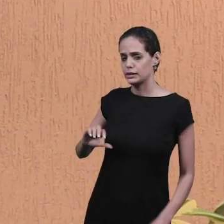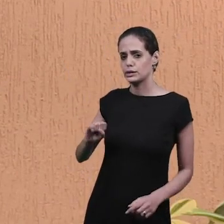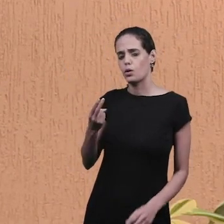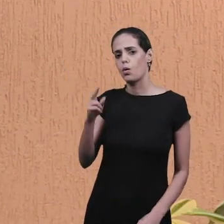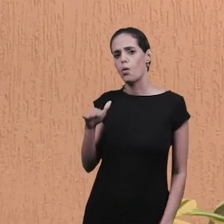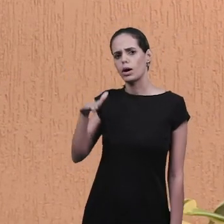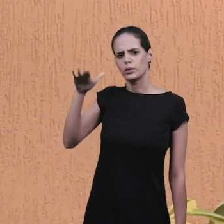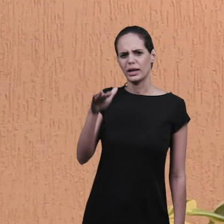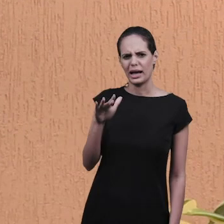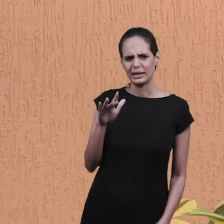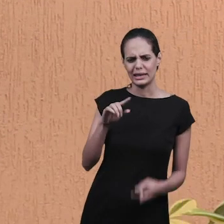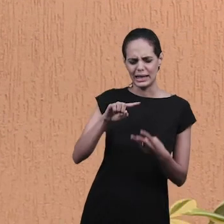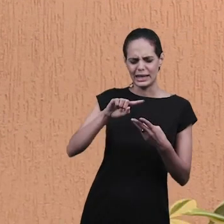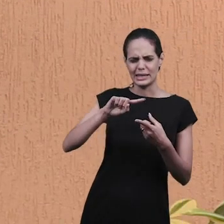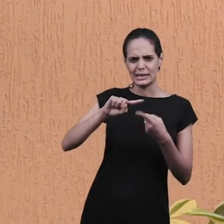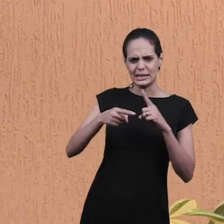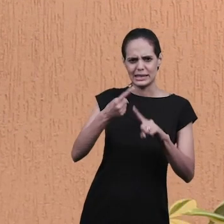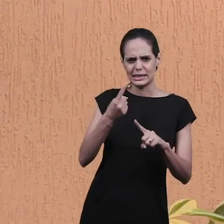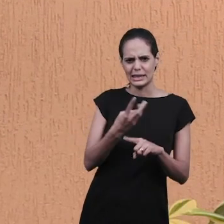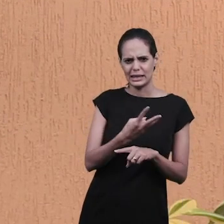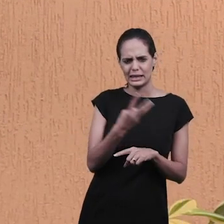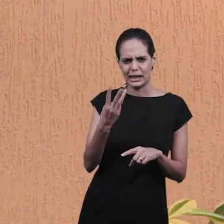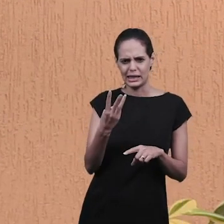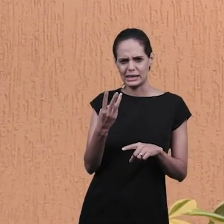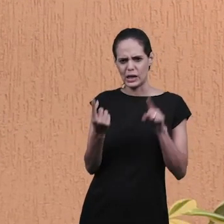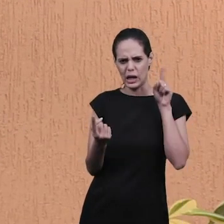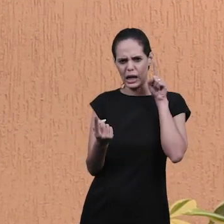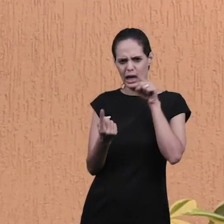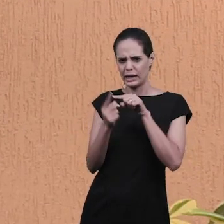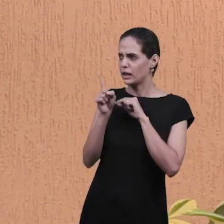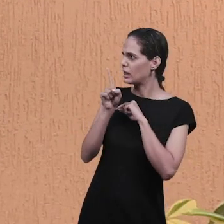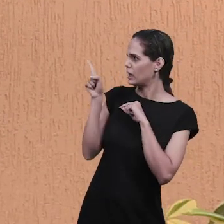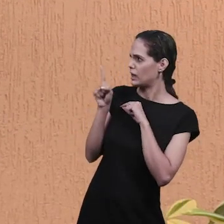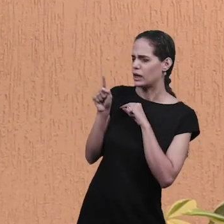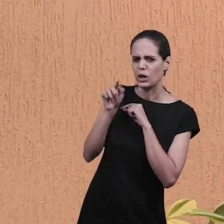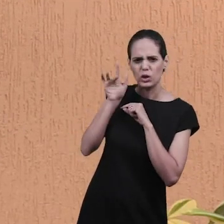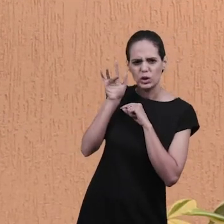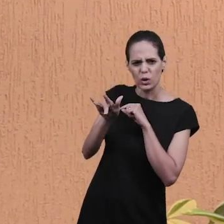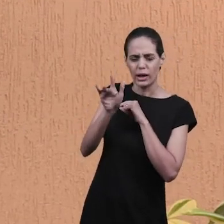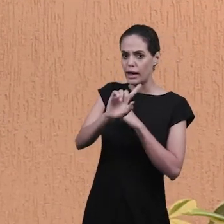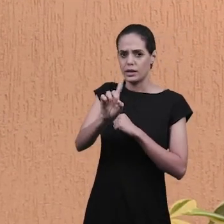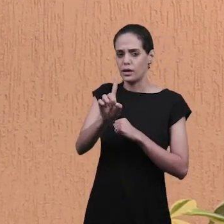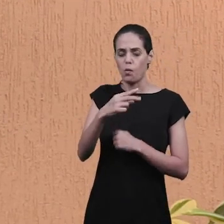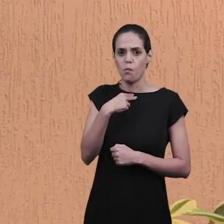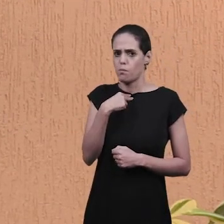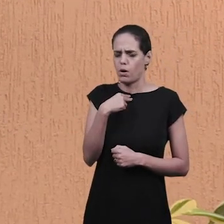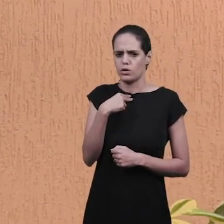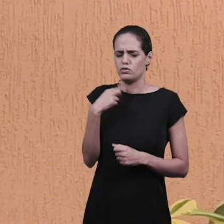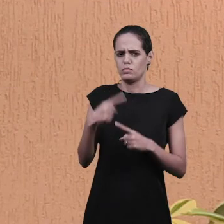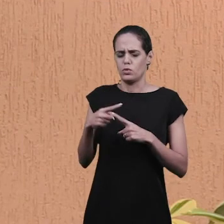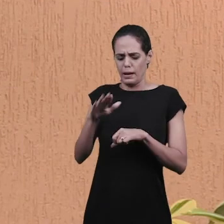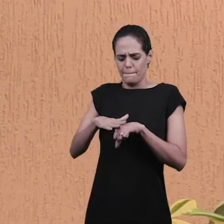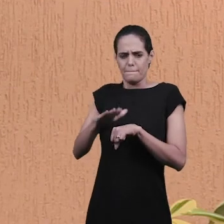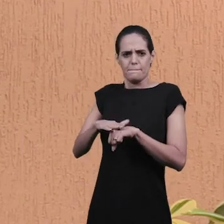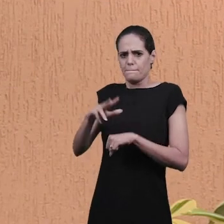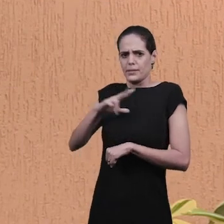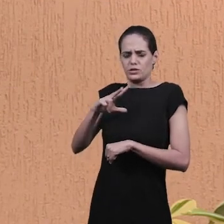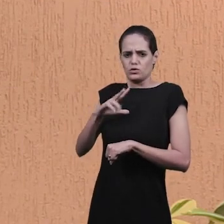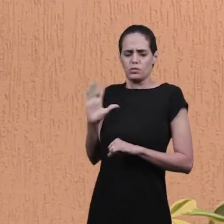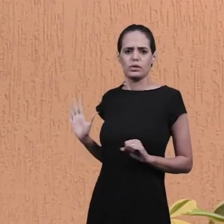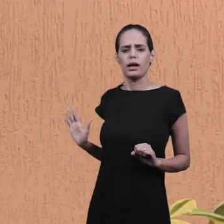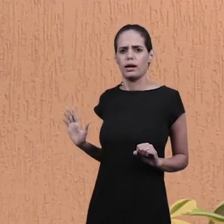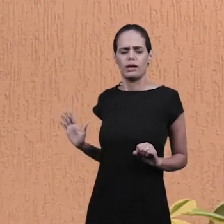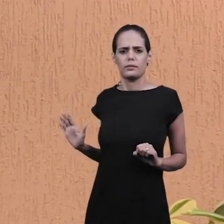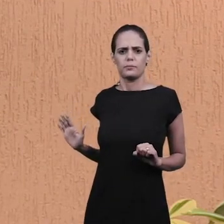c'est ne pas toucher ces objets. Cela, pour la personne, fait partie d'elle. C'est quelque chose de très